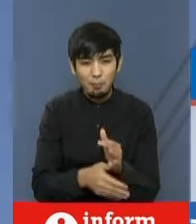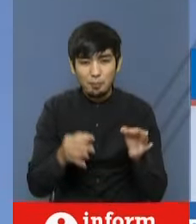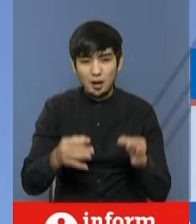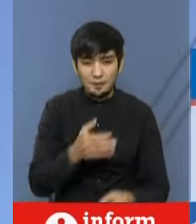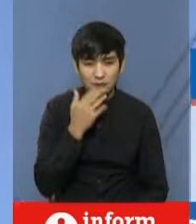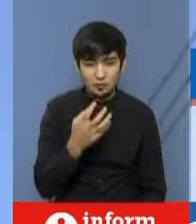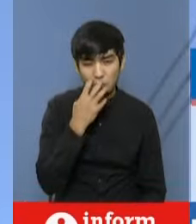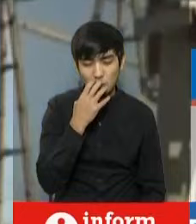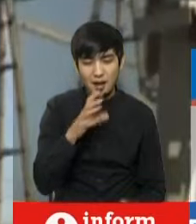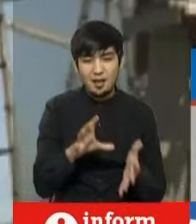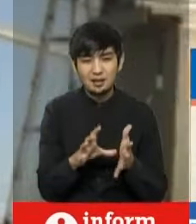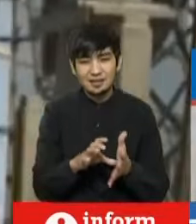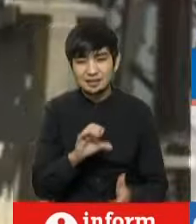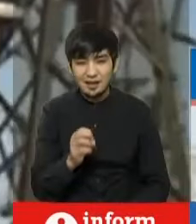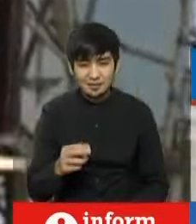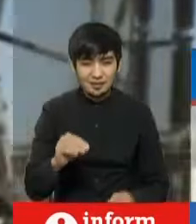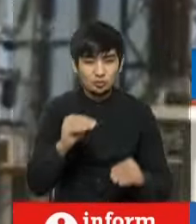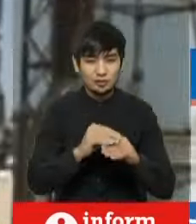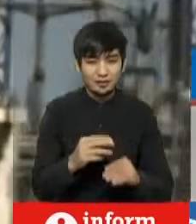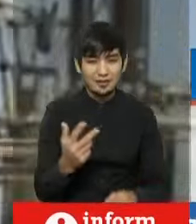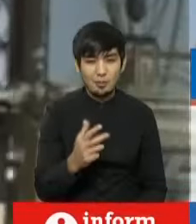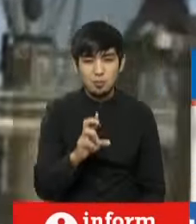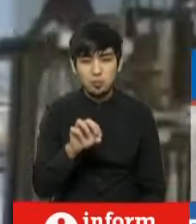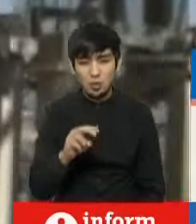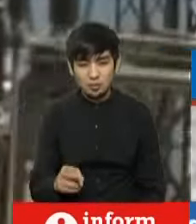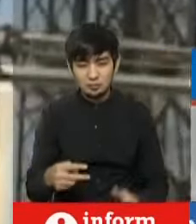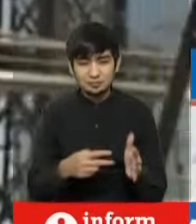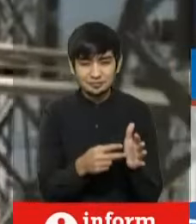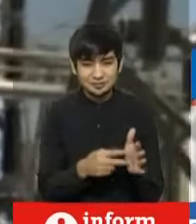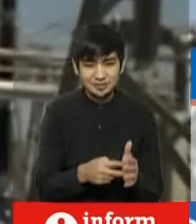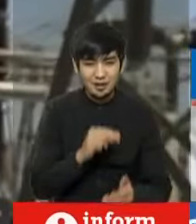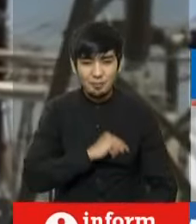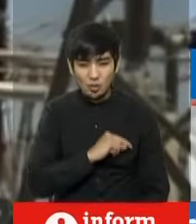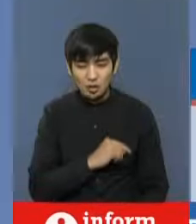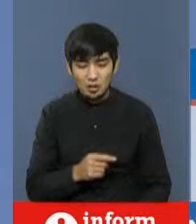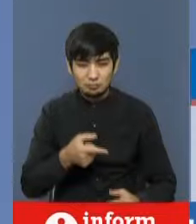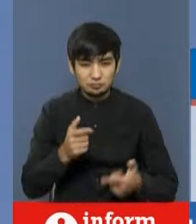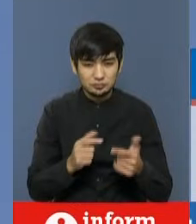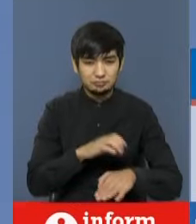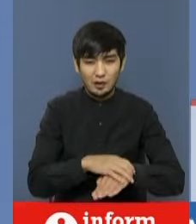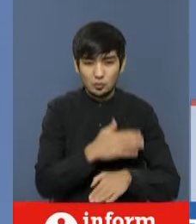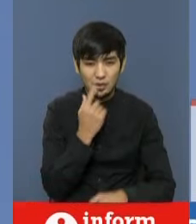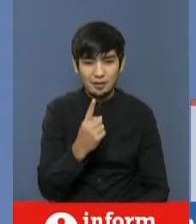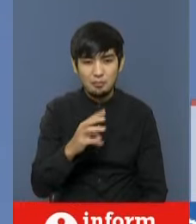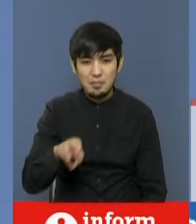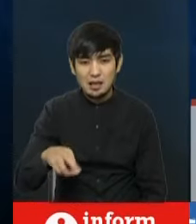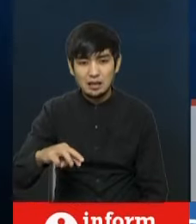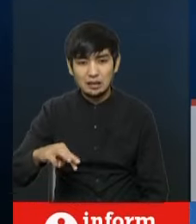восстановления теплоэлектростанции с установкой третьего энергоблока. Сумма неподтвержденных работ составила около 1 миллиарда